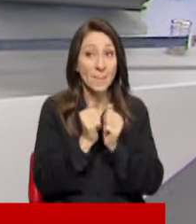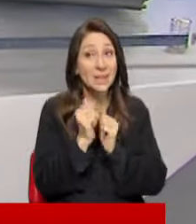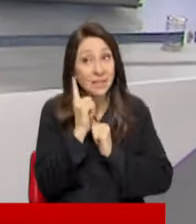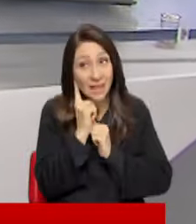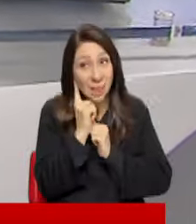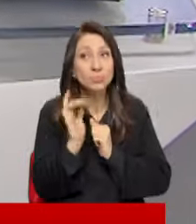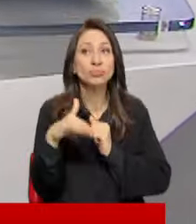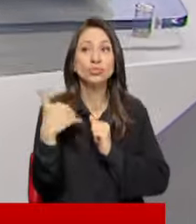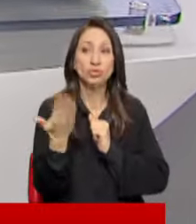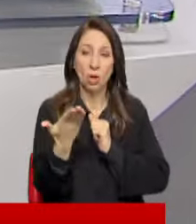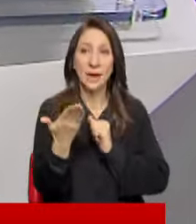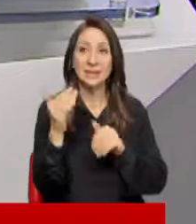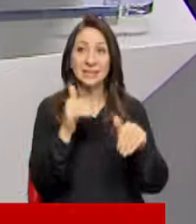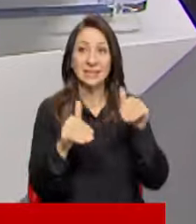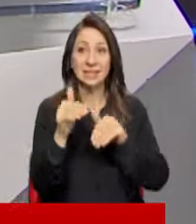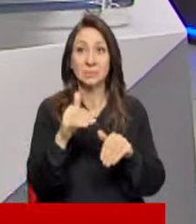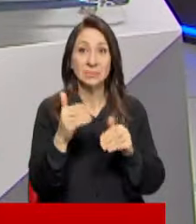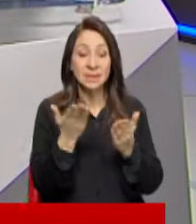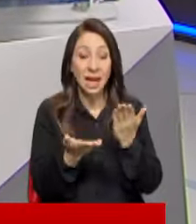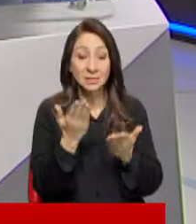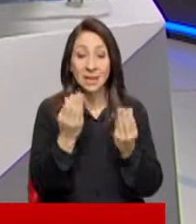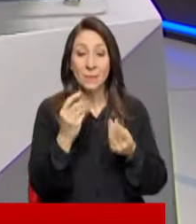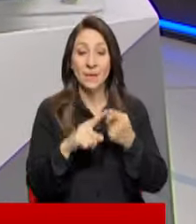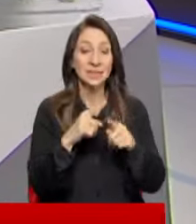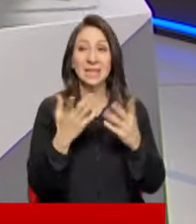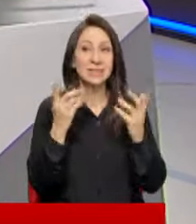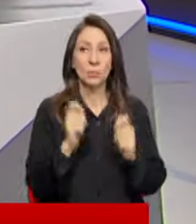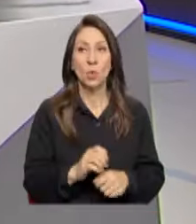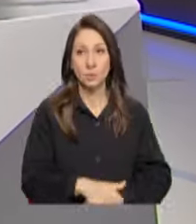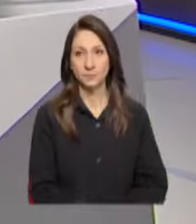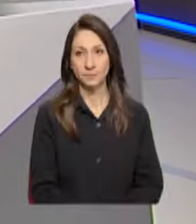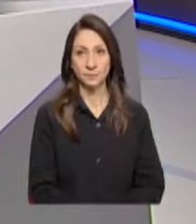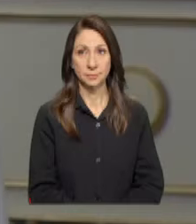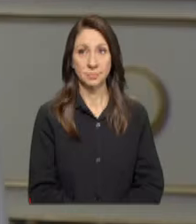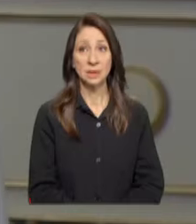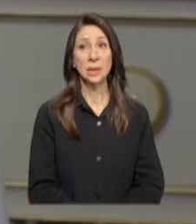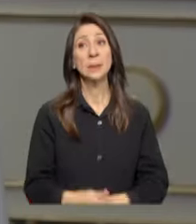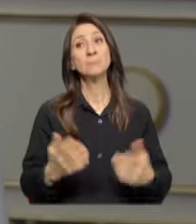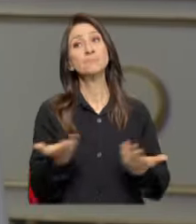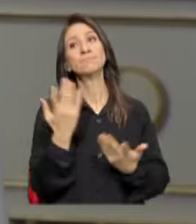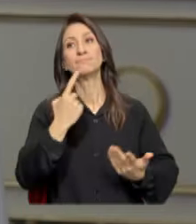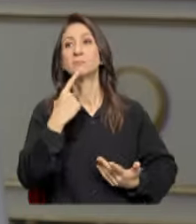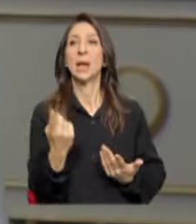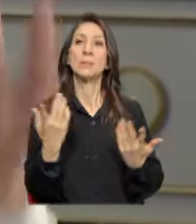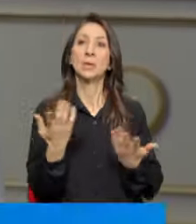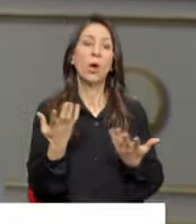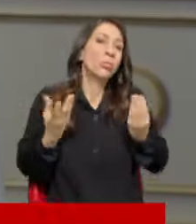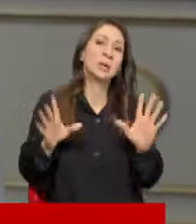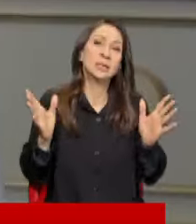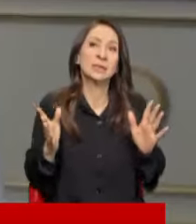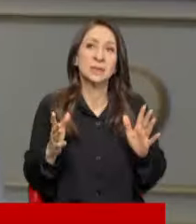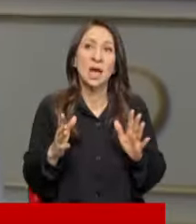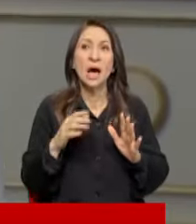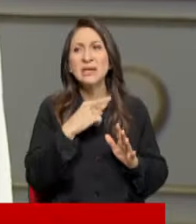dinleyelim. Sonrasında seçimin analizi acaba İYİ Parti'de nasıl yapılıyor? Diyelim ki olmadı.